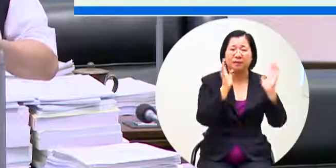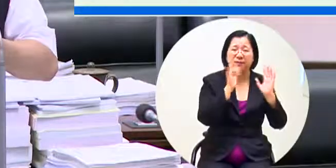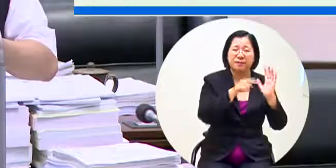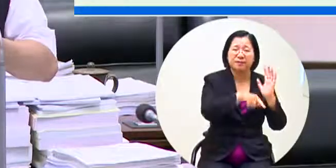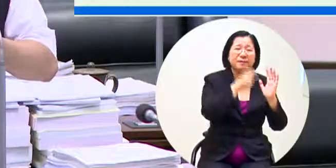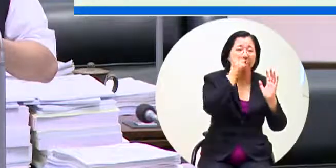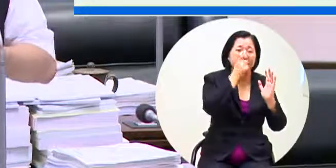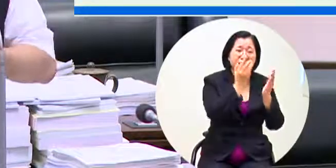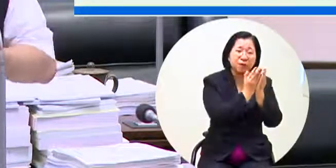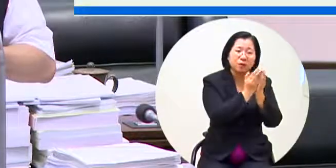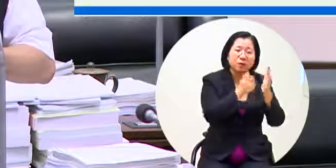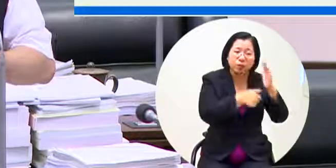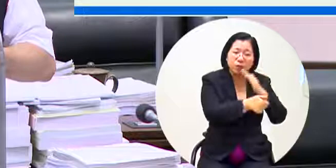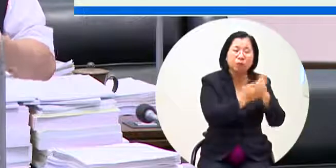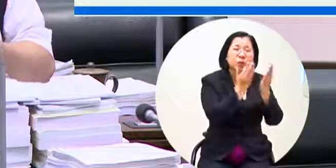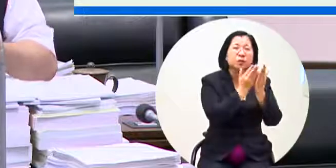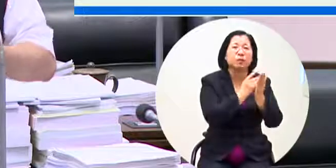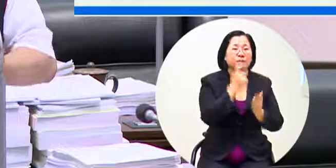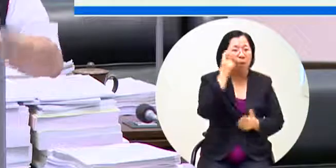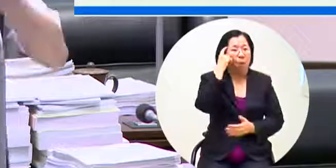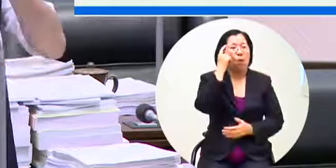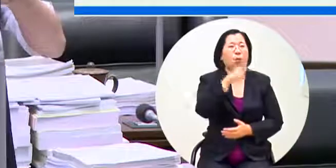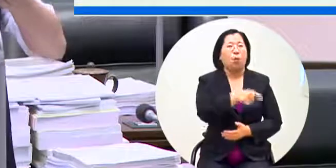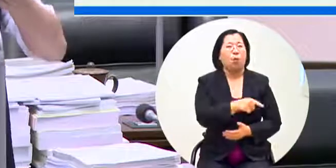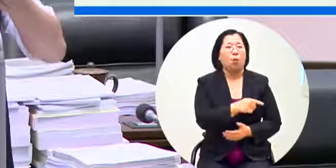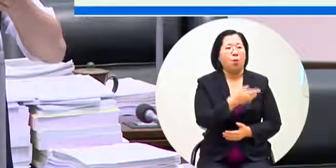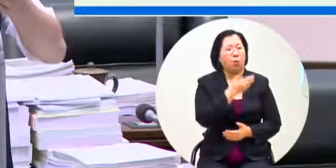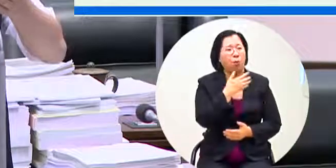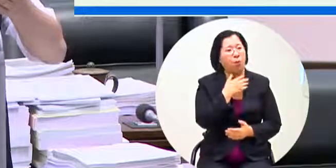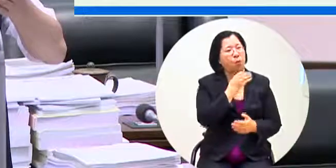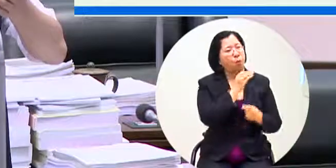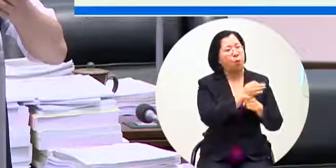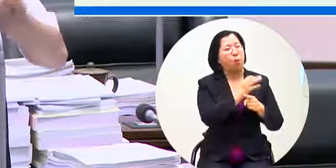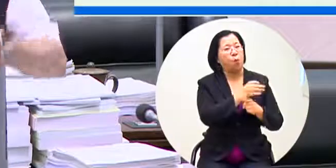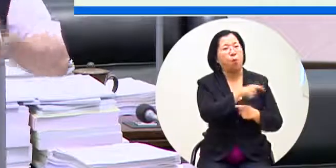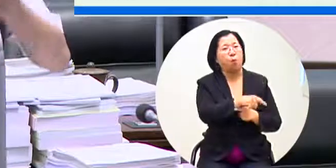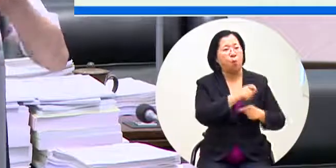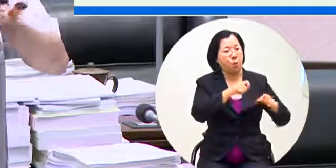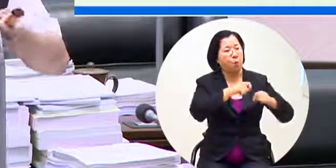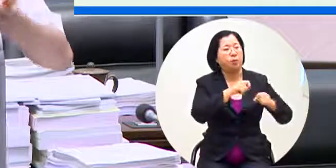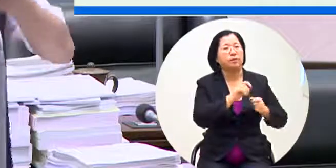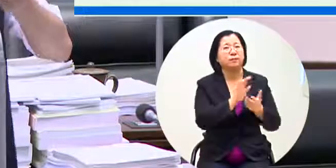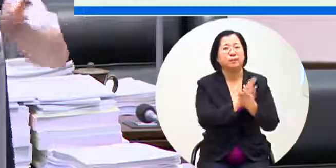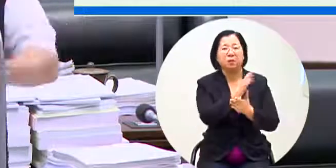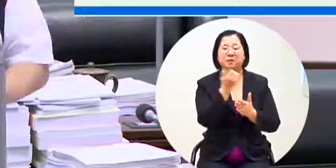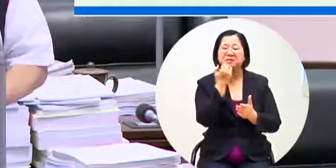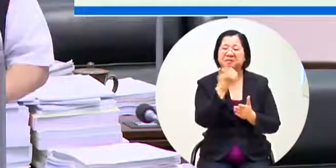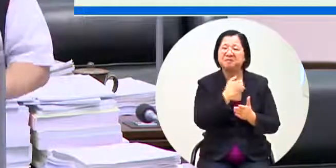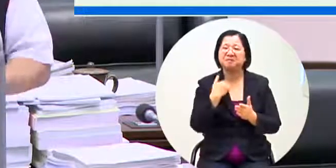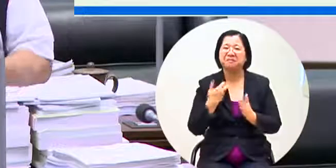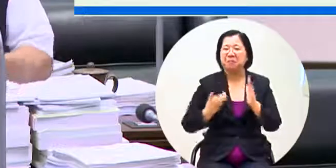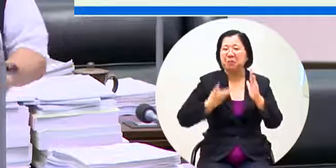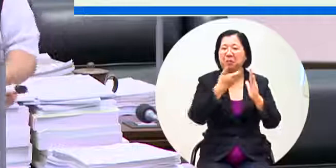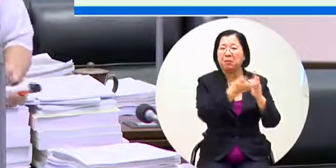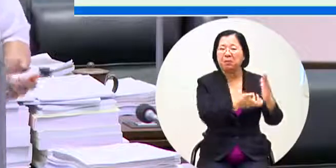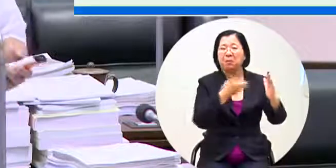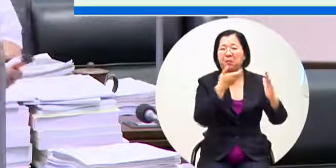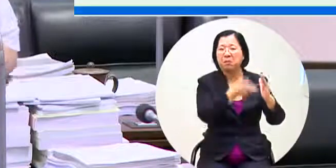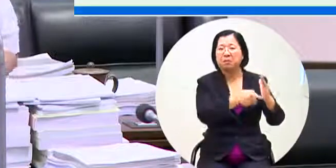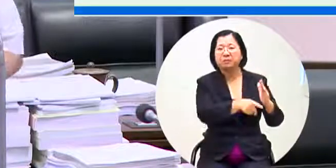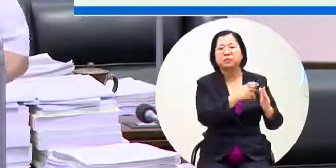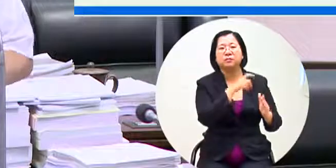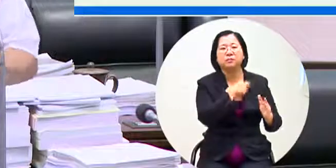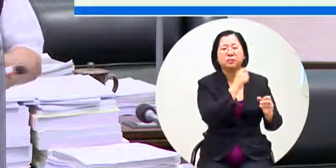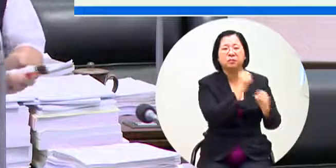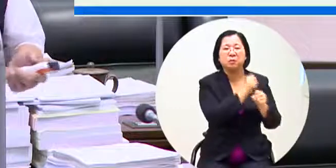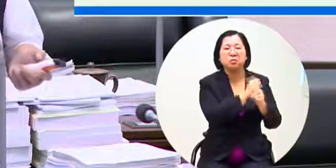受到迄个优惠政策，或许伊就未来搬遐定居，吼，啊，伊遐做工课，伊遐缴税金。好，所以这个问